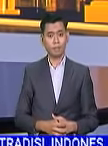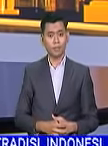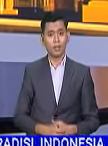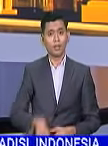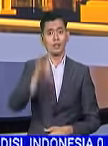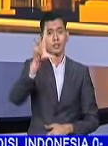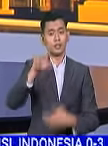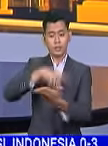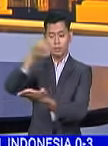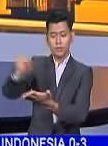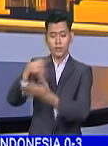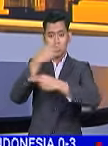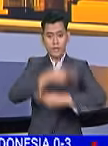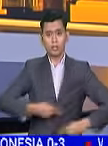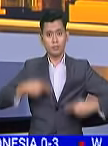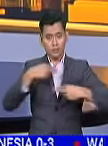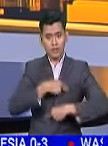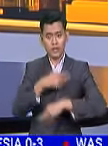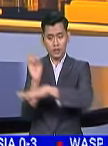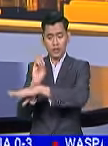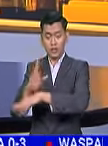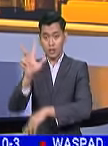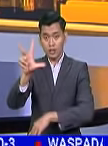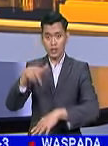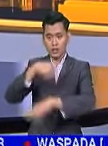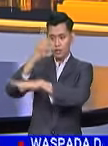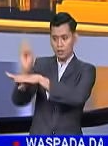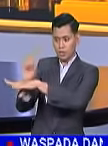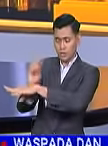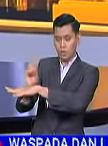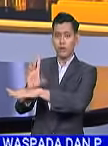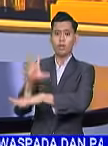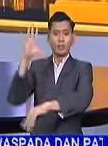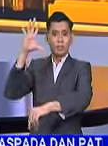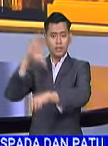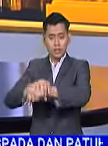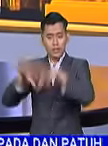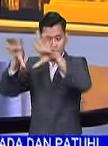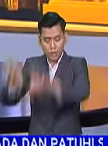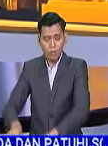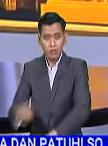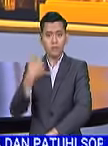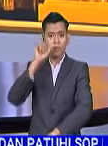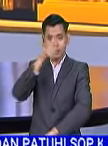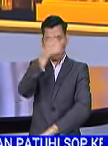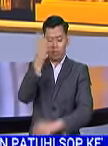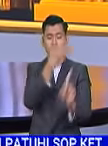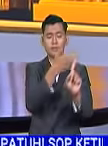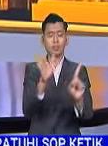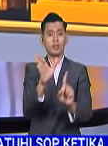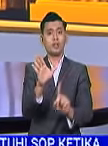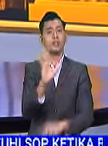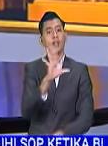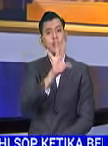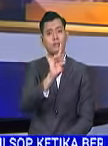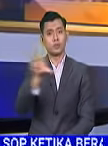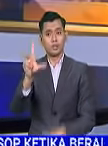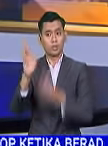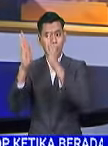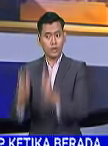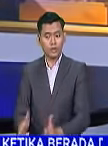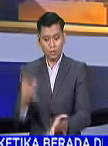Tiga pusat hiburan di Johor Bahru diserbu polis semalam kerana melanggar SOP Plan Pemulihan Negara Fasa 3. 83 individu diperiksa